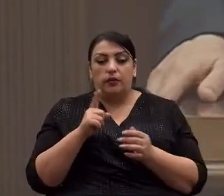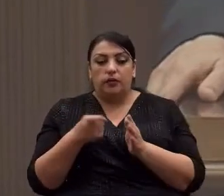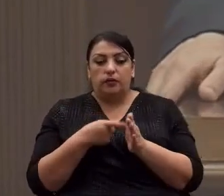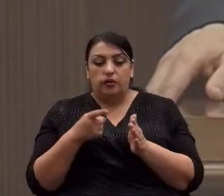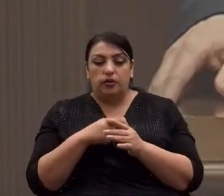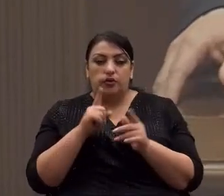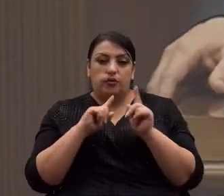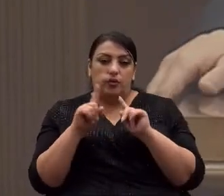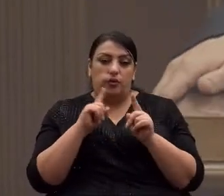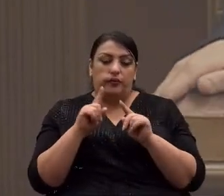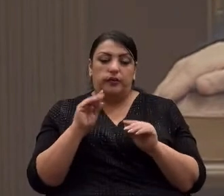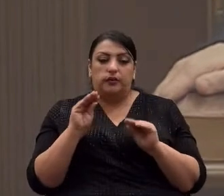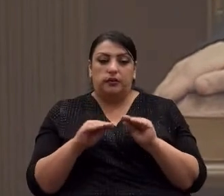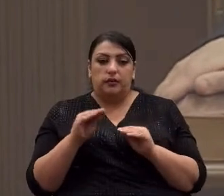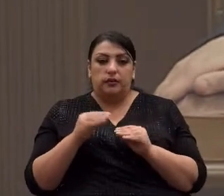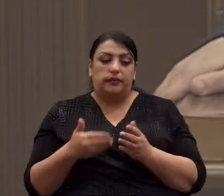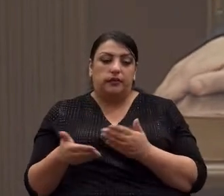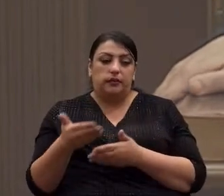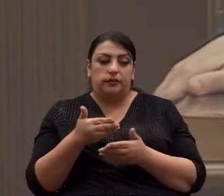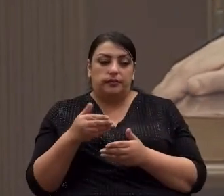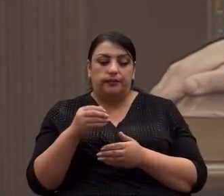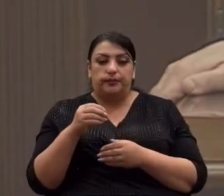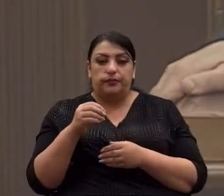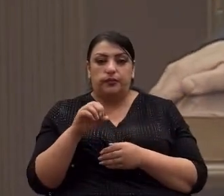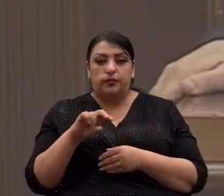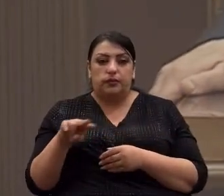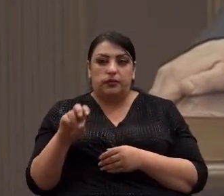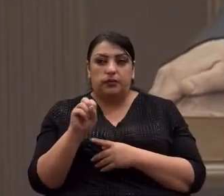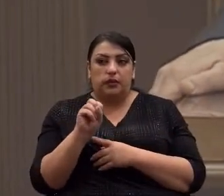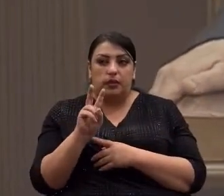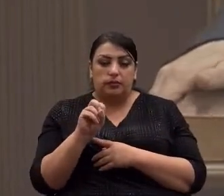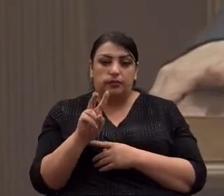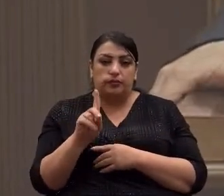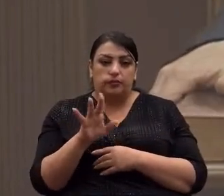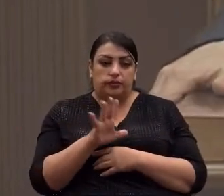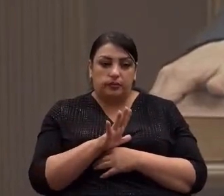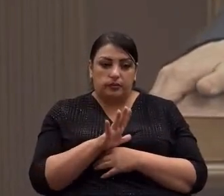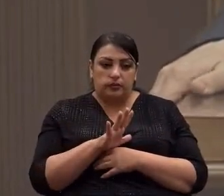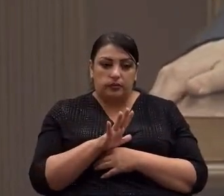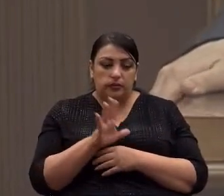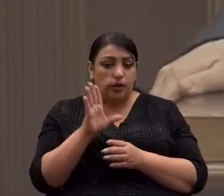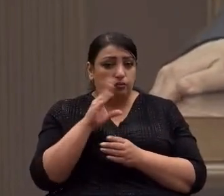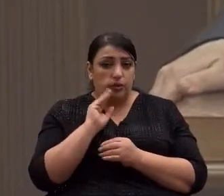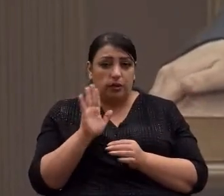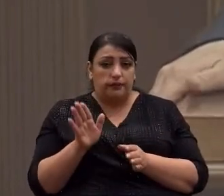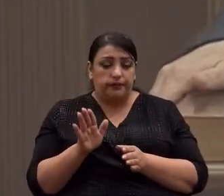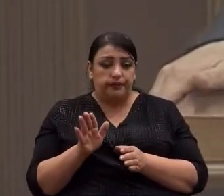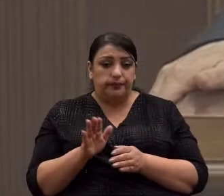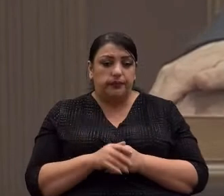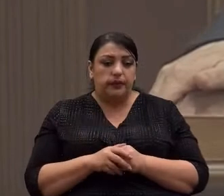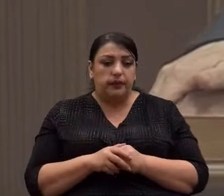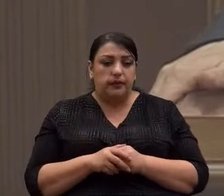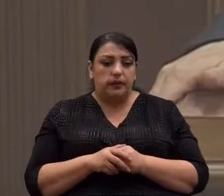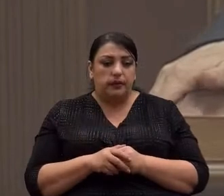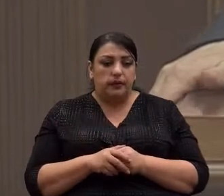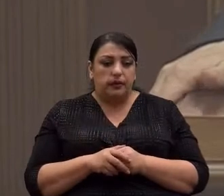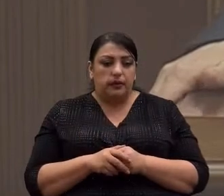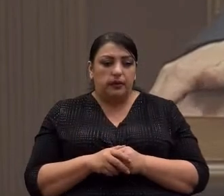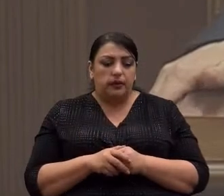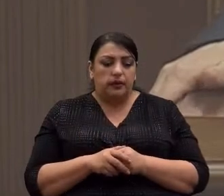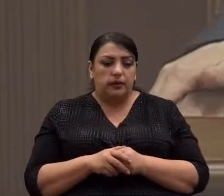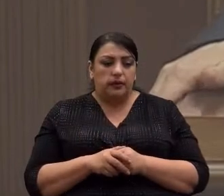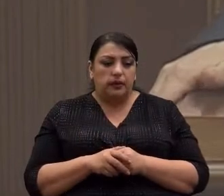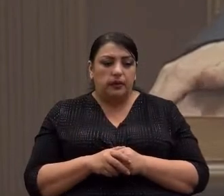շանձնաժողով ստեղծի և քննարկեին հունիսի 12-ում տեղի ունեցած իրավիճակ, բայց դա չեղավ։ Խնդրում եմ արագ